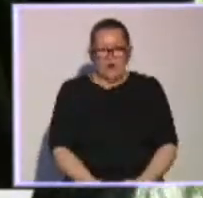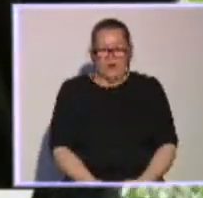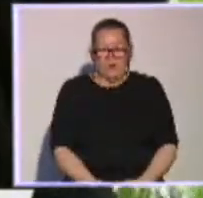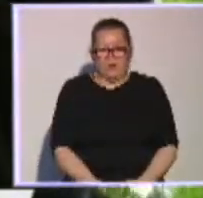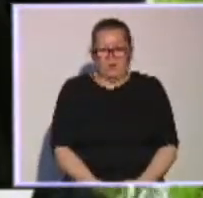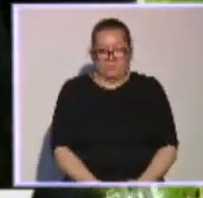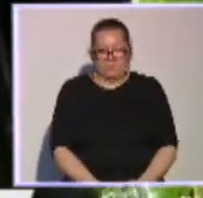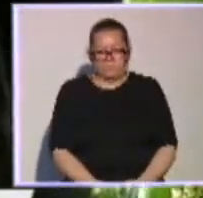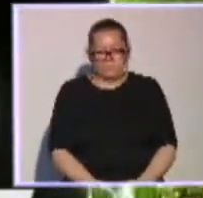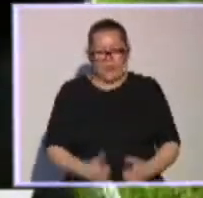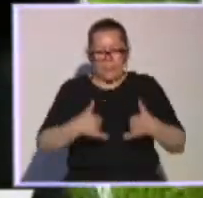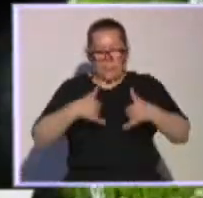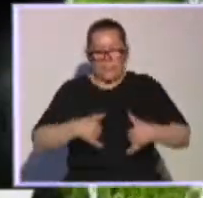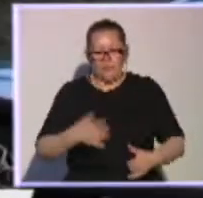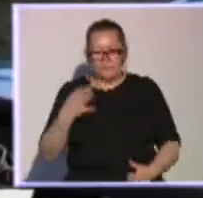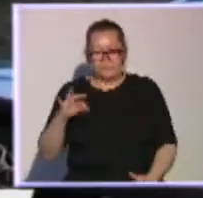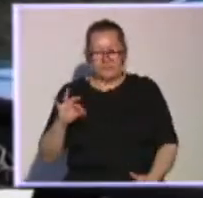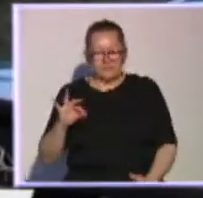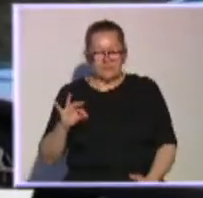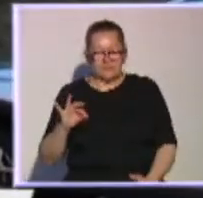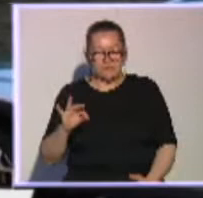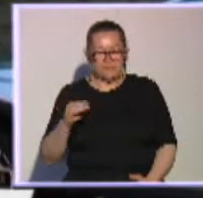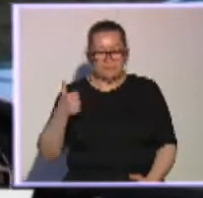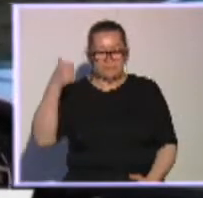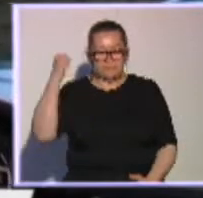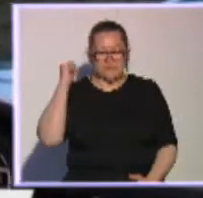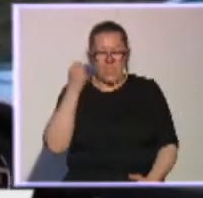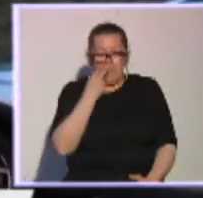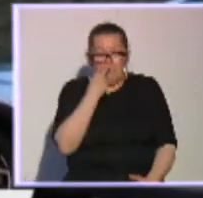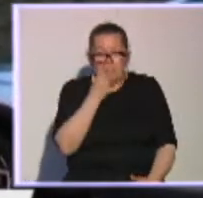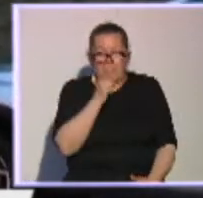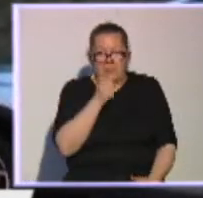Geographic. Până acum 10 ani, să vă spun, nu se oprea nimeni aici.